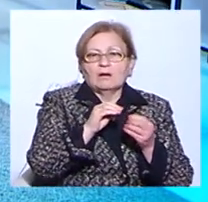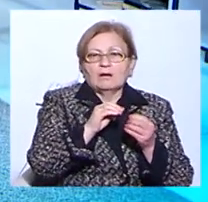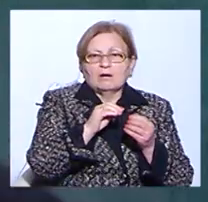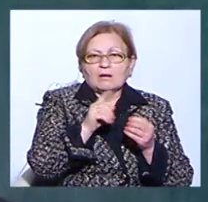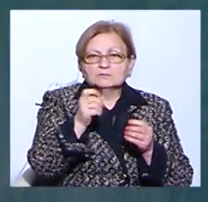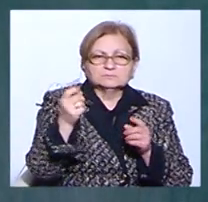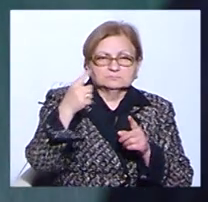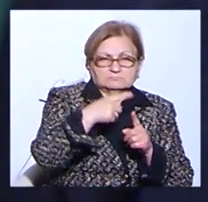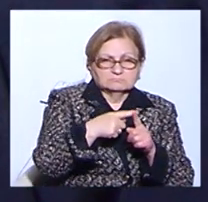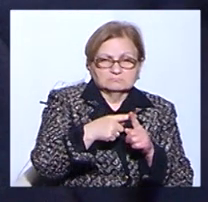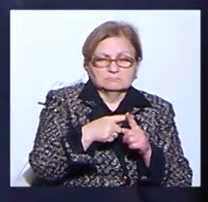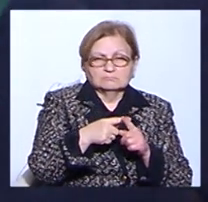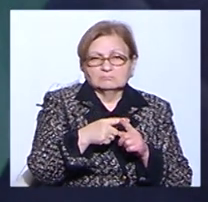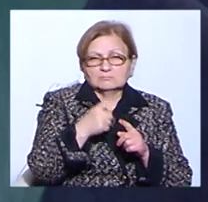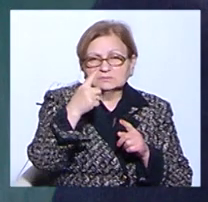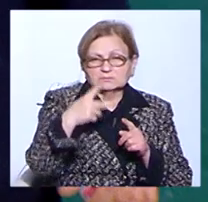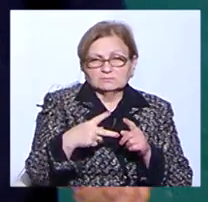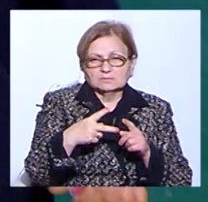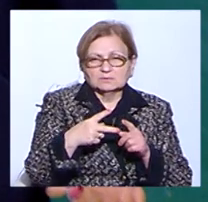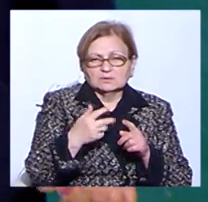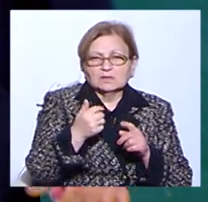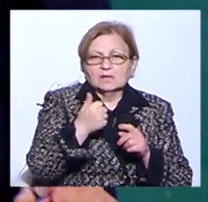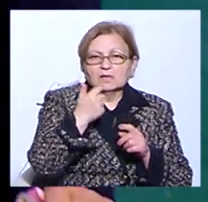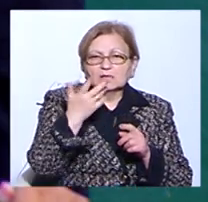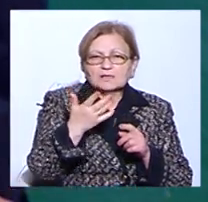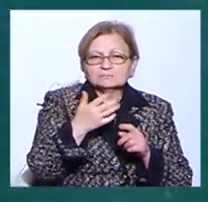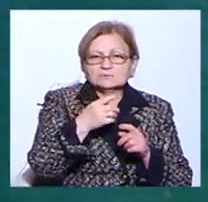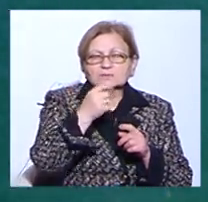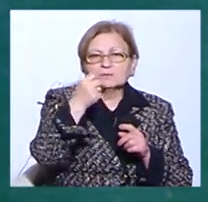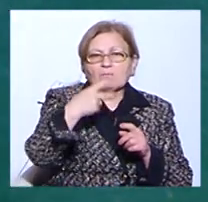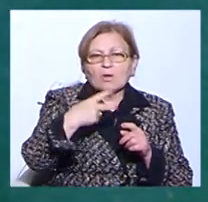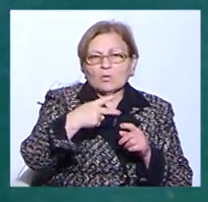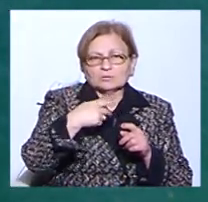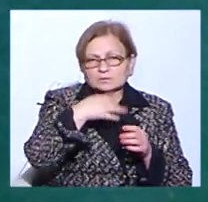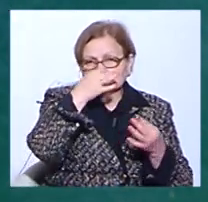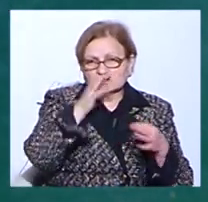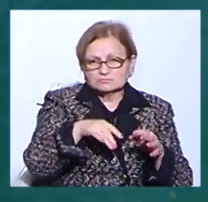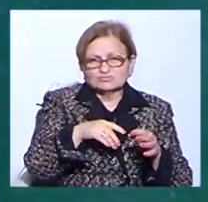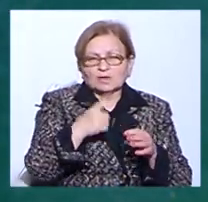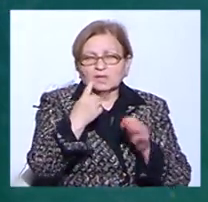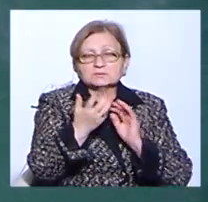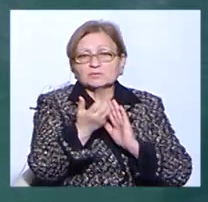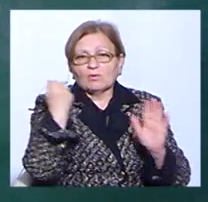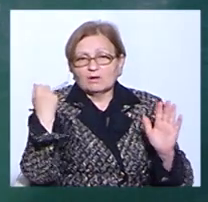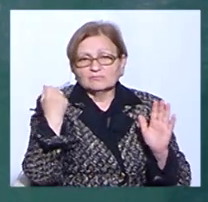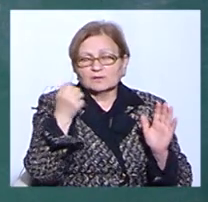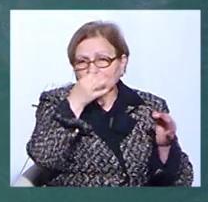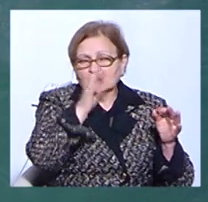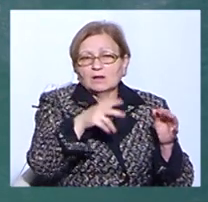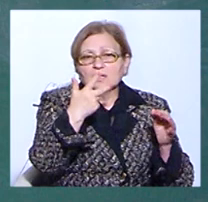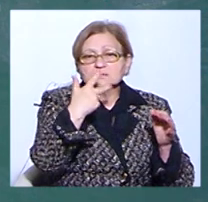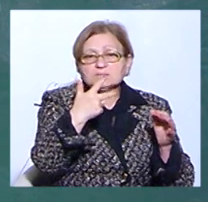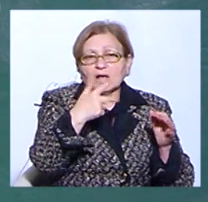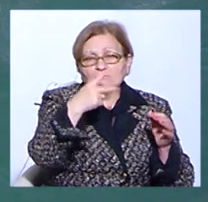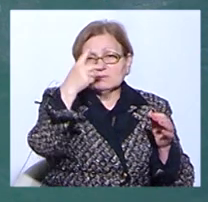და ემატა კიდევ ერთი მეორედი. მას რამდენი მეორედი დამრჩა? მას შემდეგ რაც ერთი მეორედი ავიღე, დამრჩა